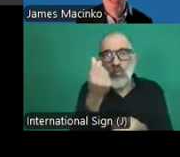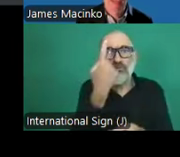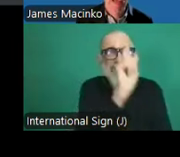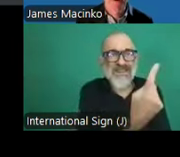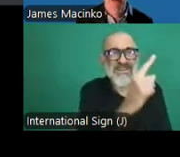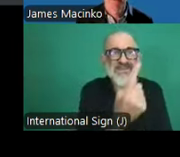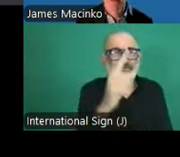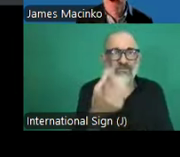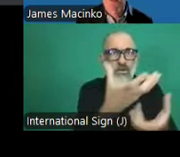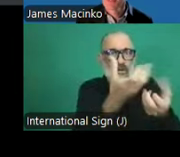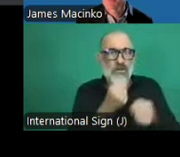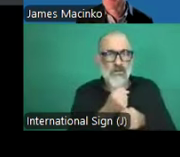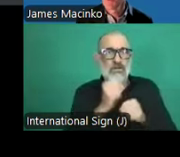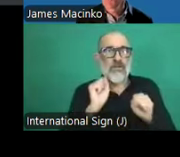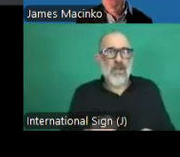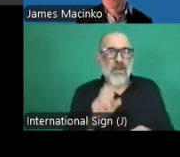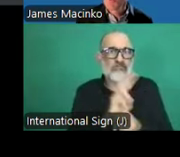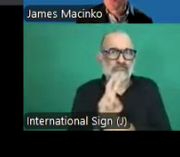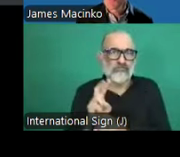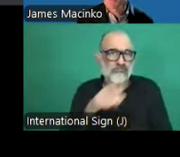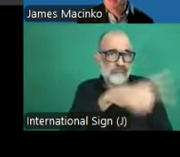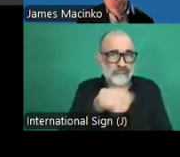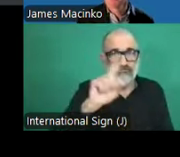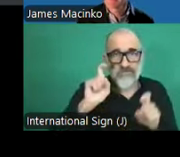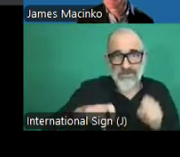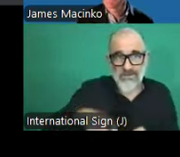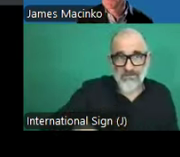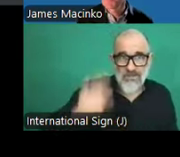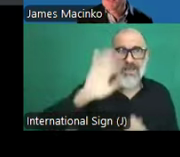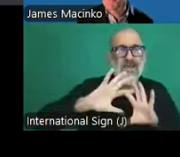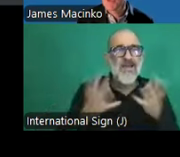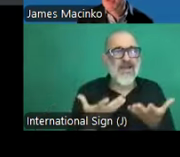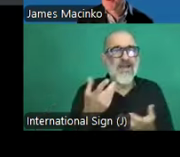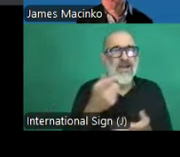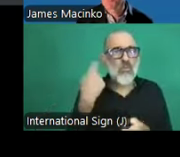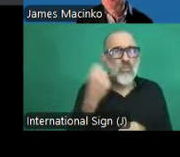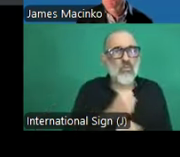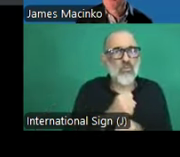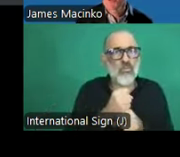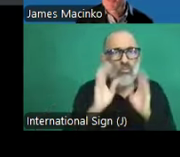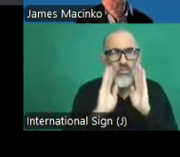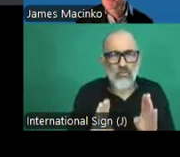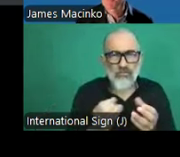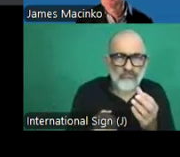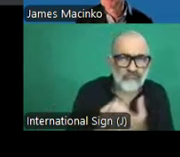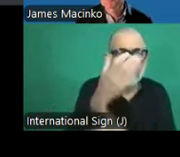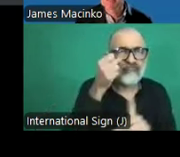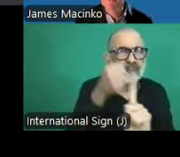avoir des santé et bien sûr les besoins pas